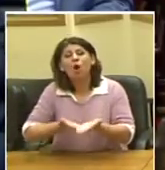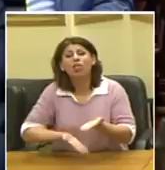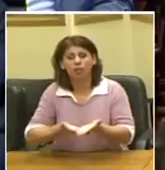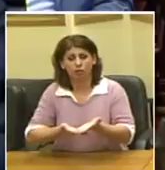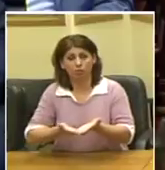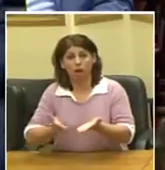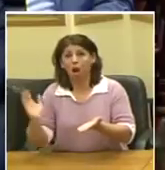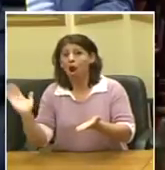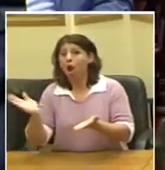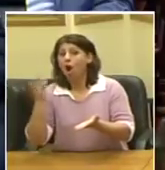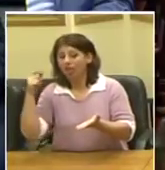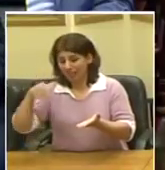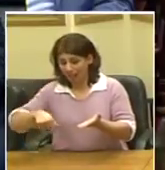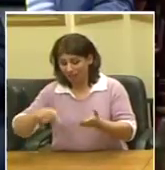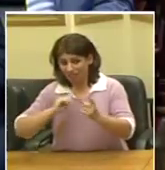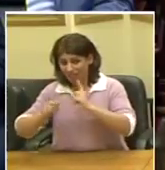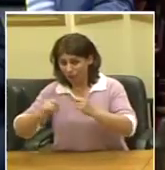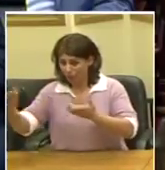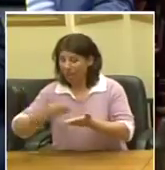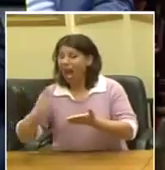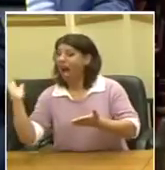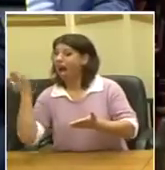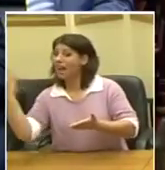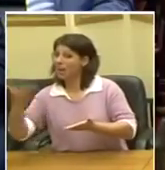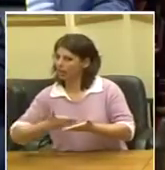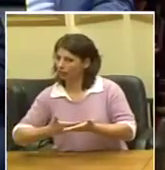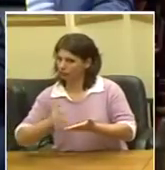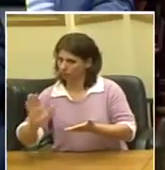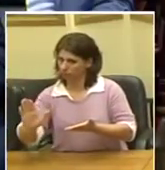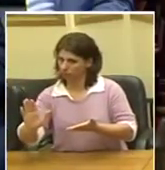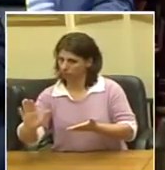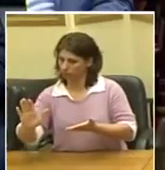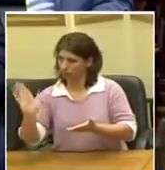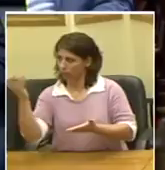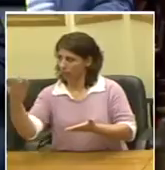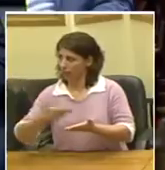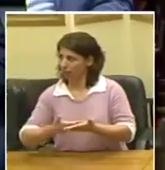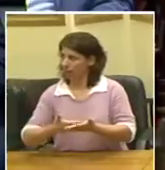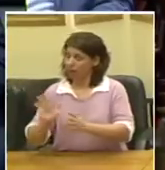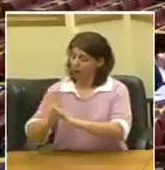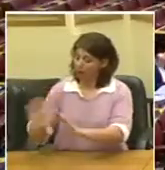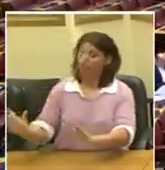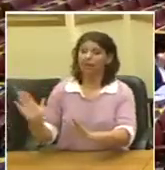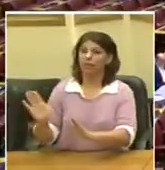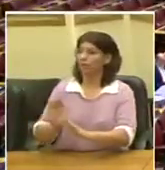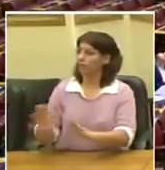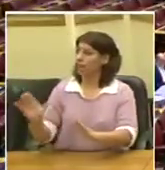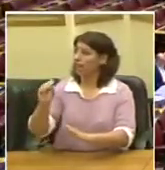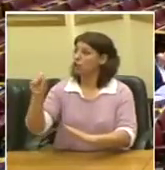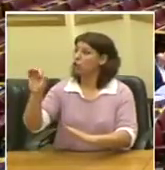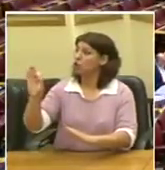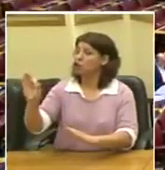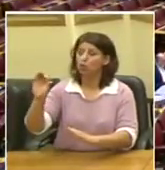θα έρθει αυτή η συμφωνία και αν έρθει, φτάνει η Σοφία, φτάνει, έλεος, φτάνει. Όχι, θα τα ξαναπούμε γιατί